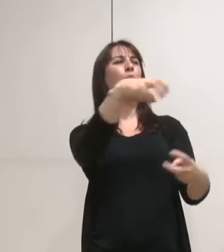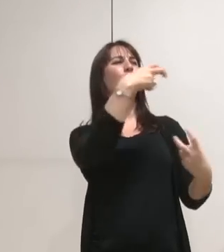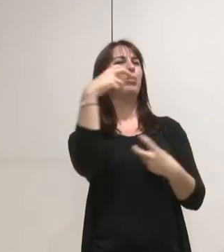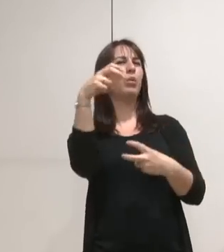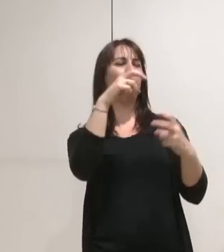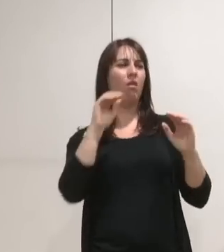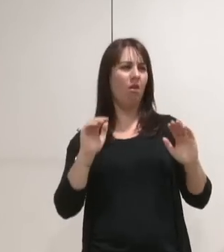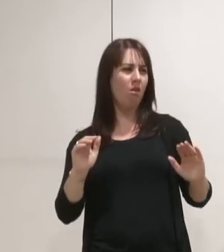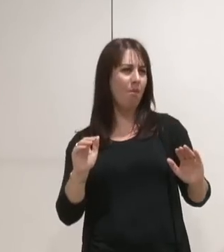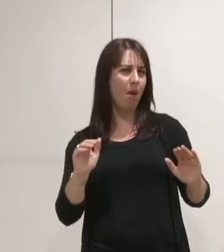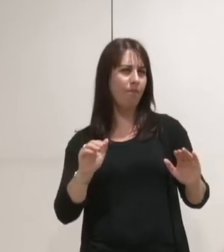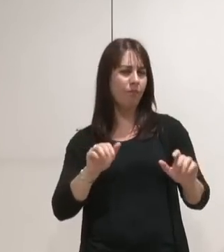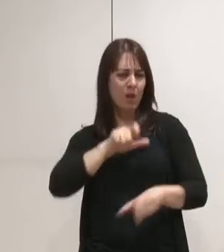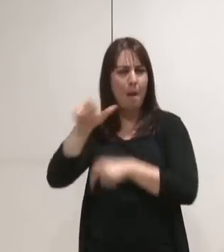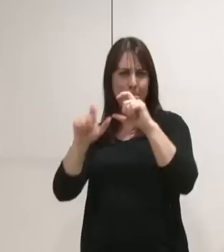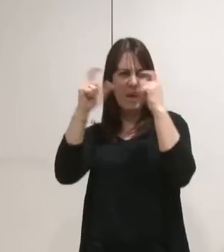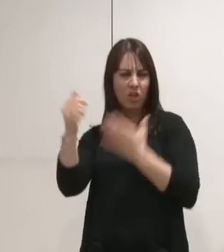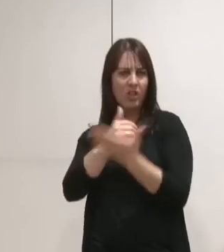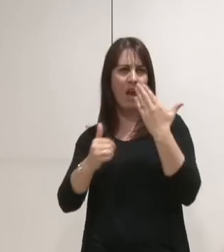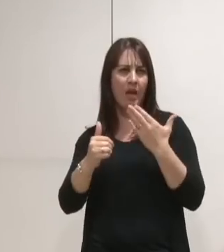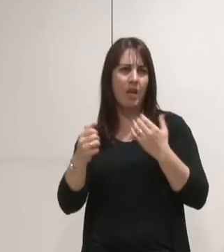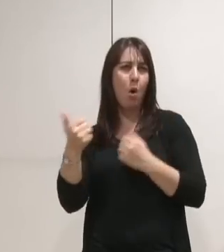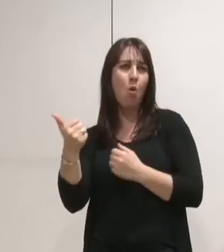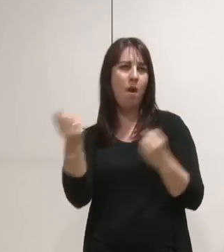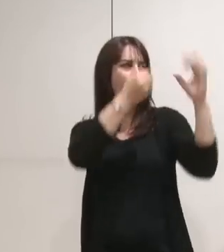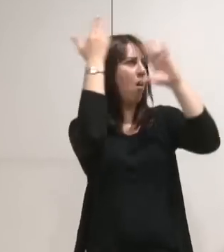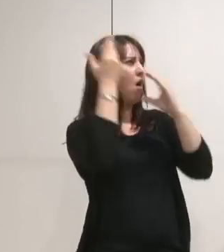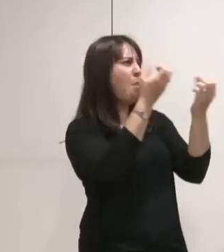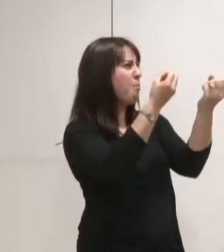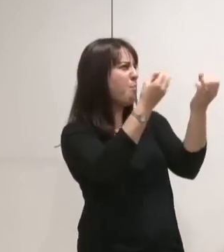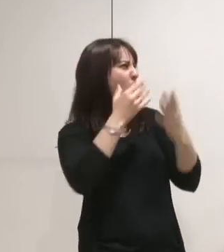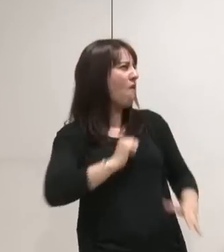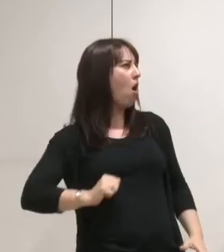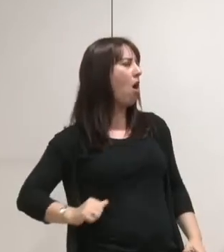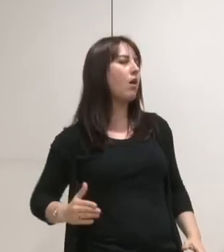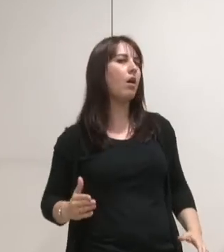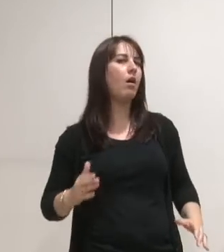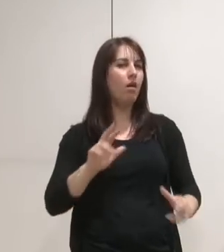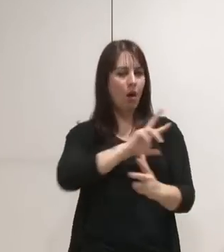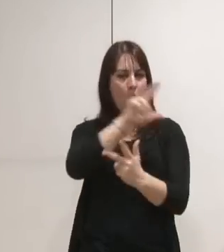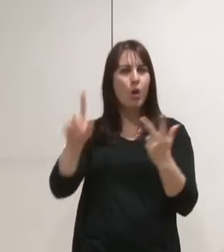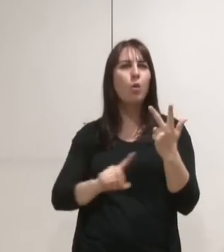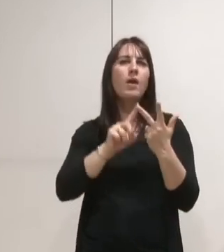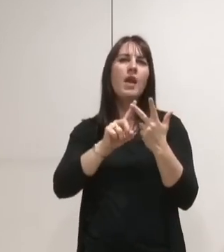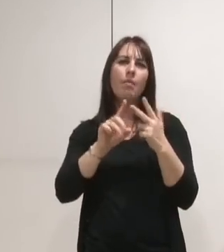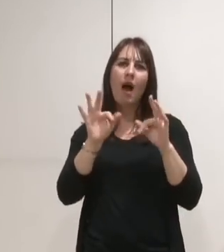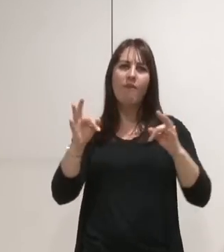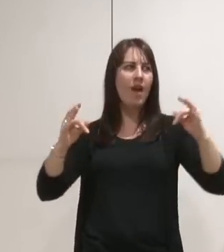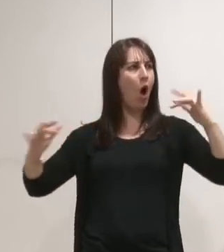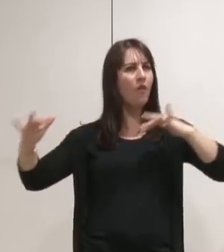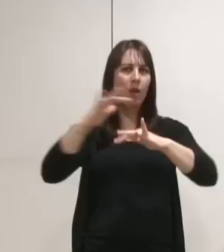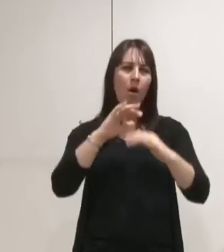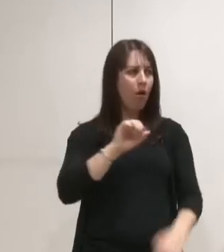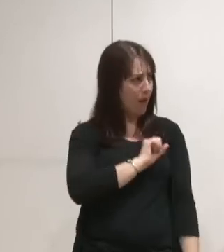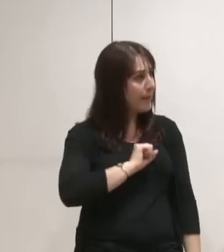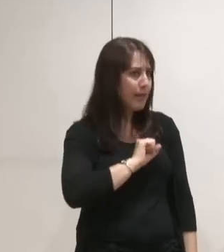nouveau être perçue par ces mêmes salariés comme une provocation le trème facteur c'est la question environnementale pardon mais